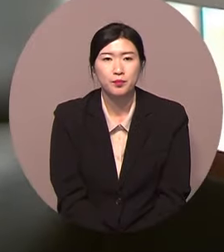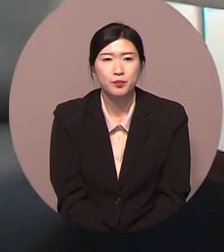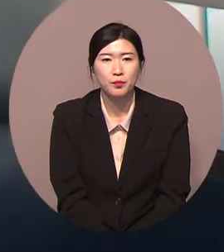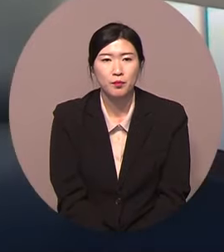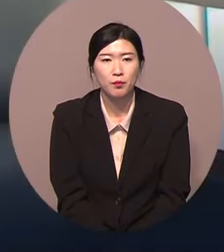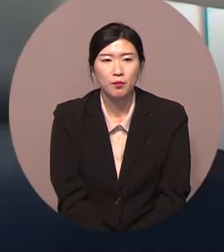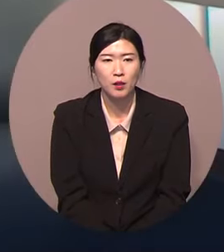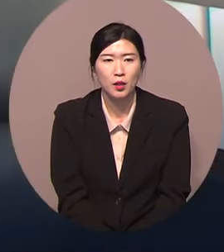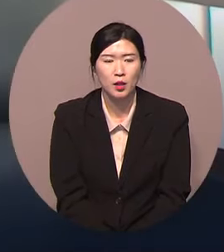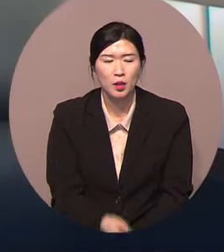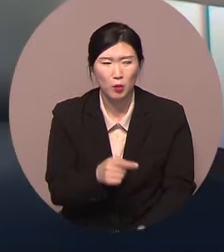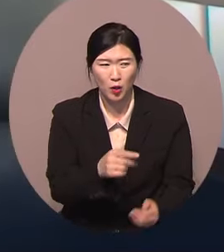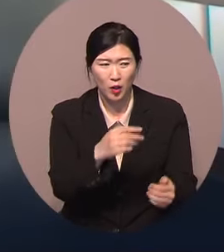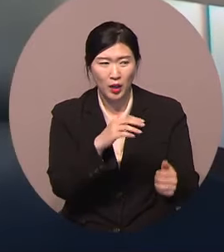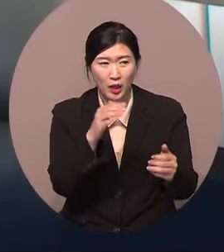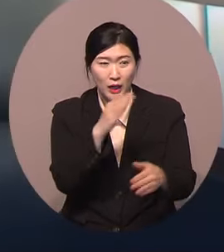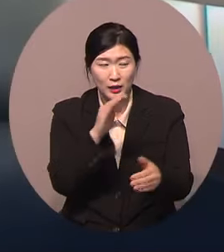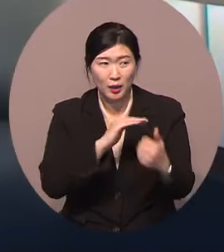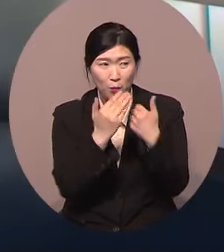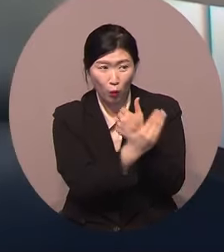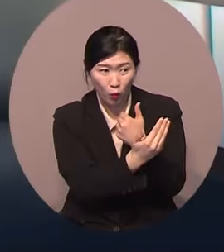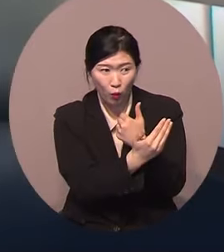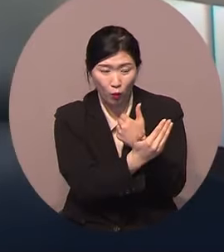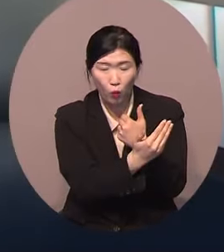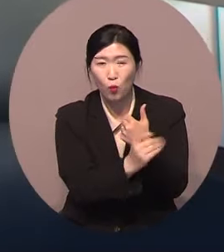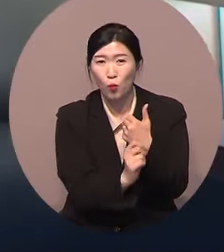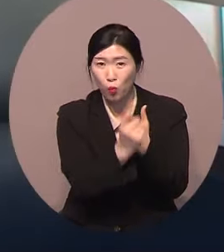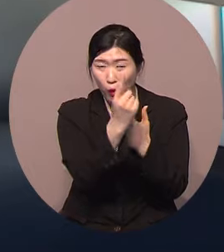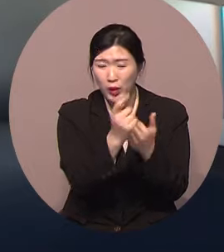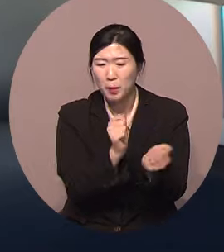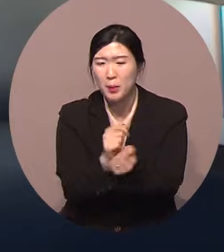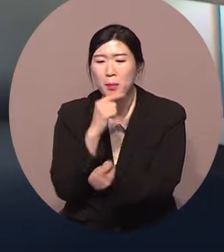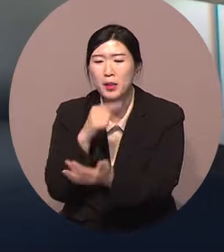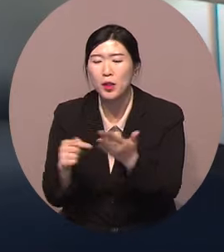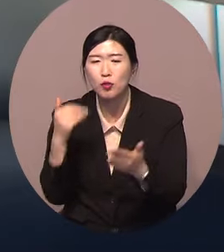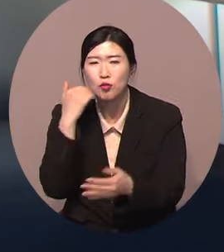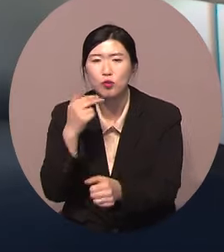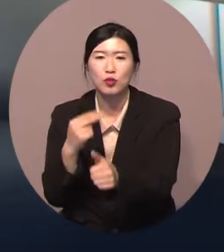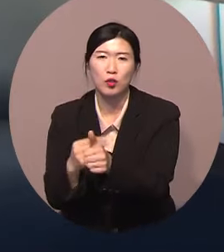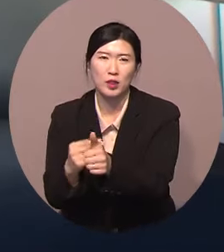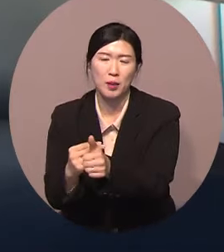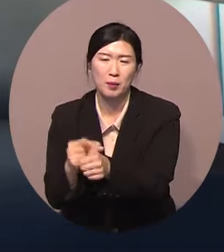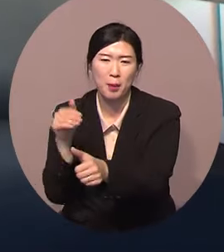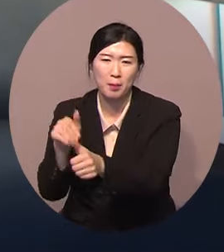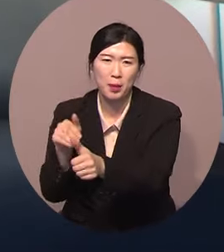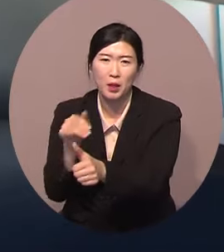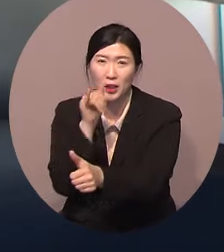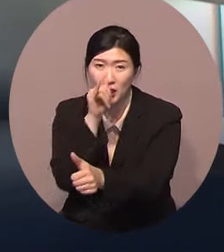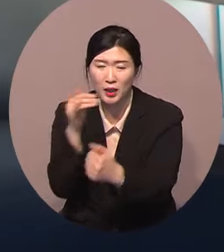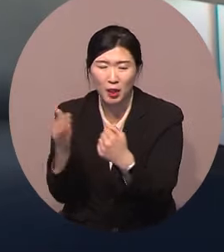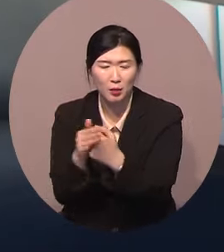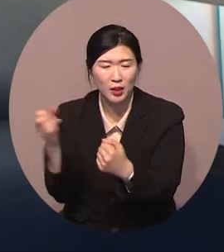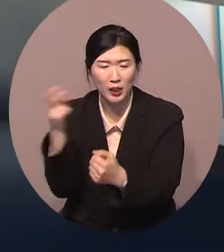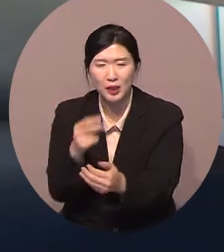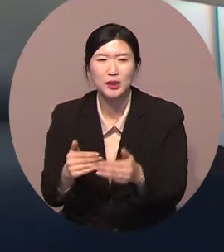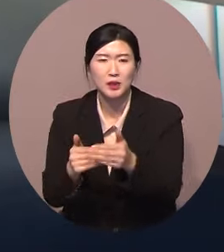모르게 이제 교권 침해를 많이 당하고 있기 때문에 좀 시급하다고 생각을 해서 재추진하게 됐습니다.